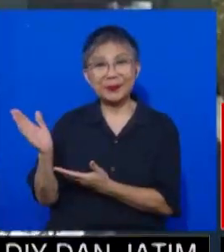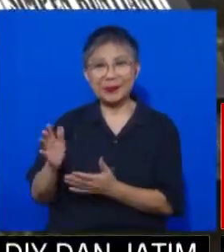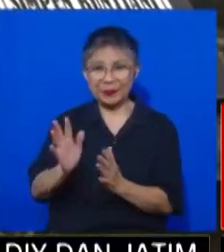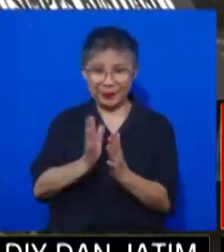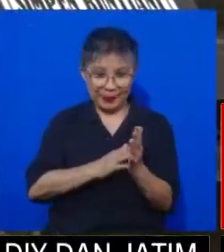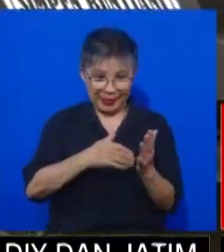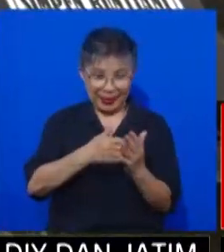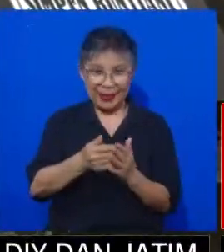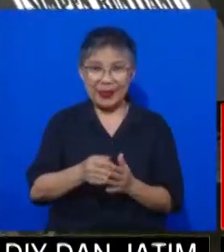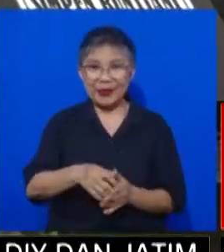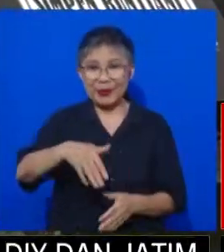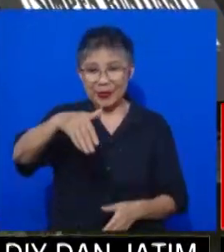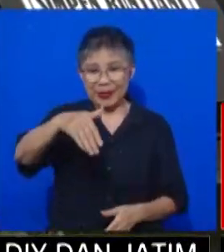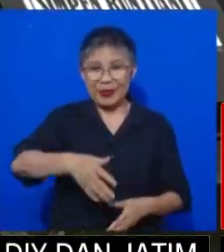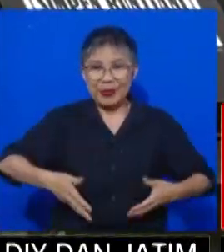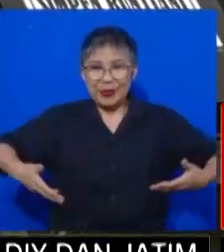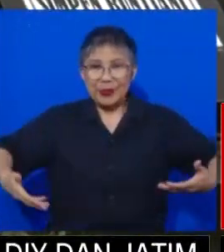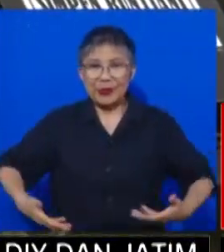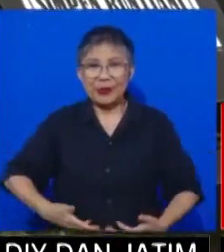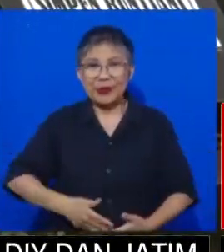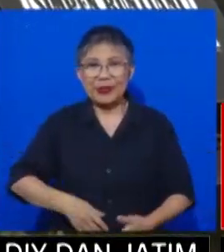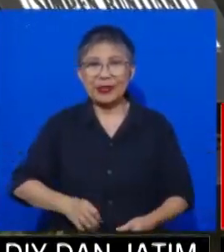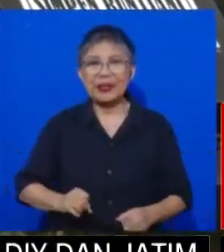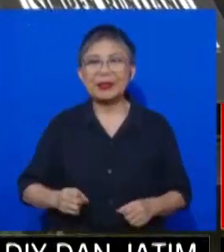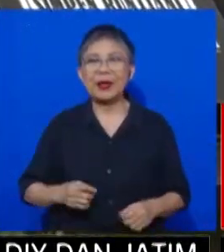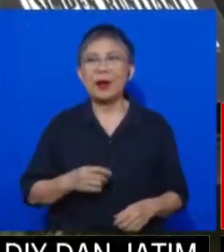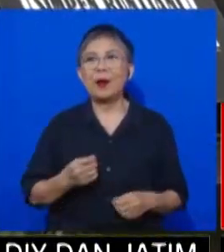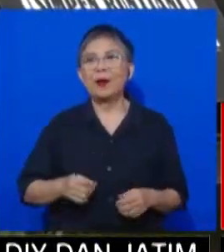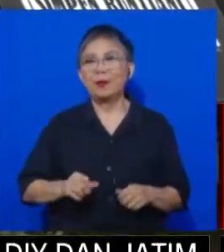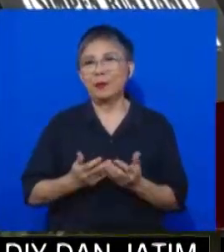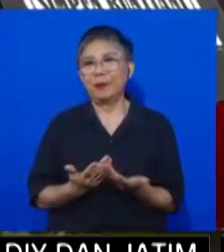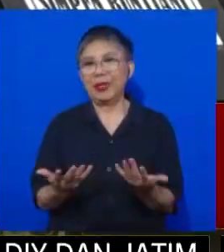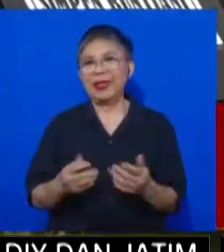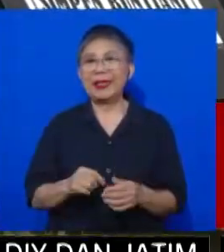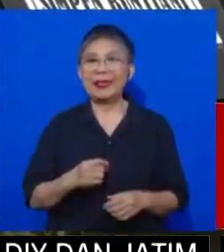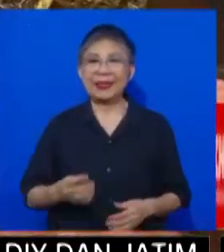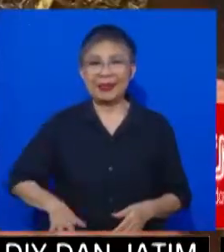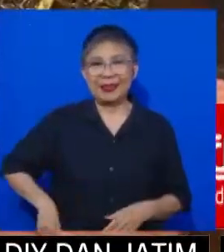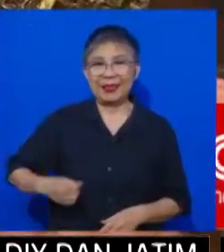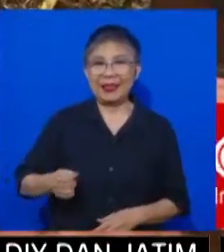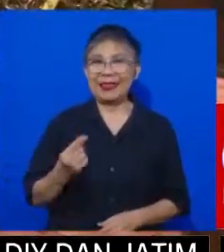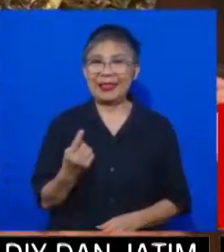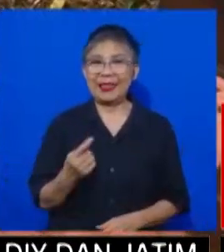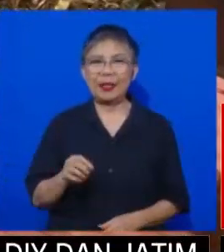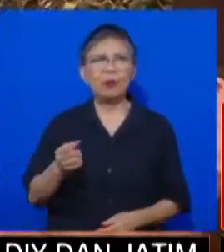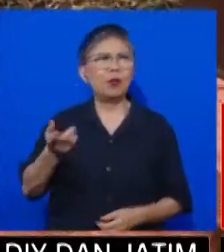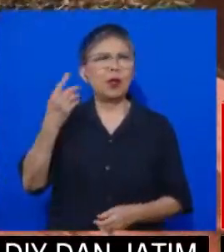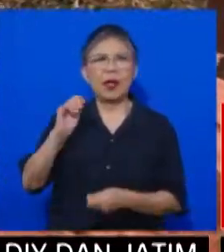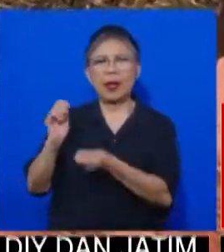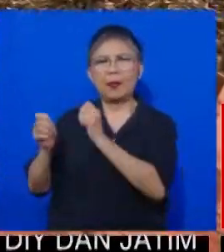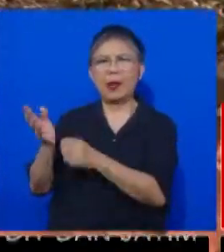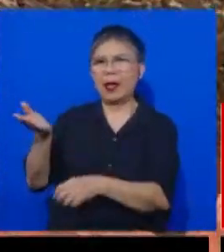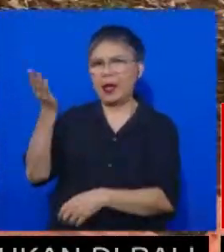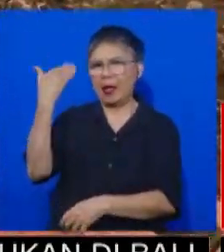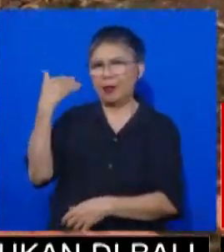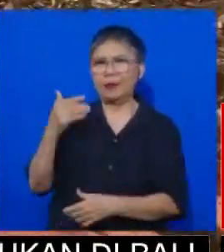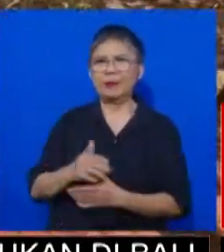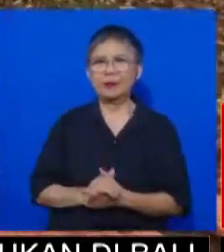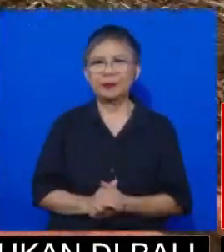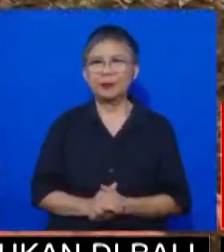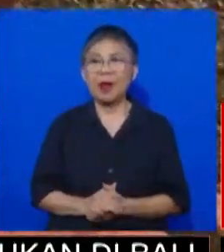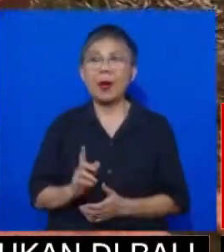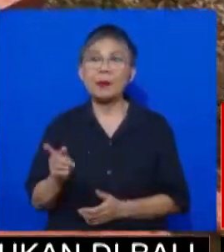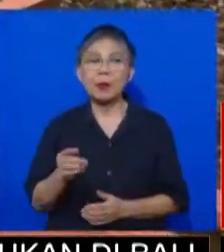Pengecatan batu nisan makam ini dilakukan secara swadaya oleh warga sekitar sejak Ramadan lalu. Hal